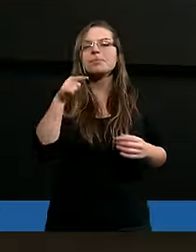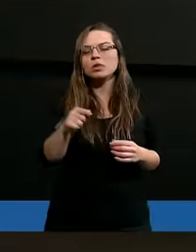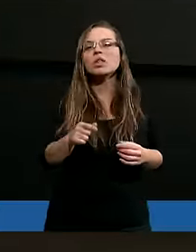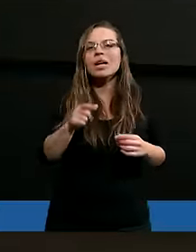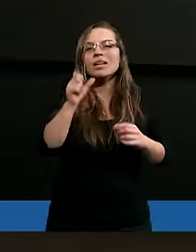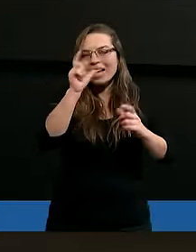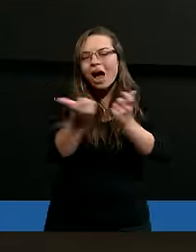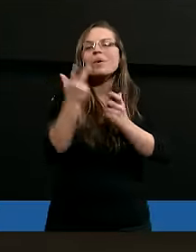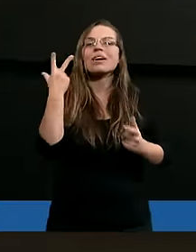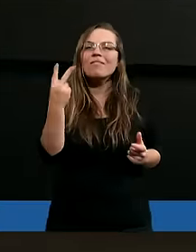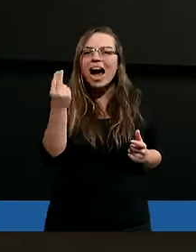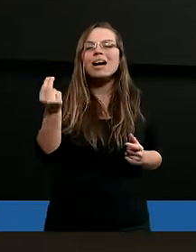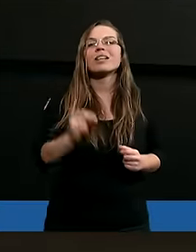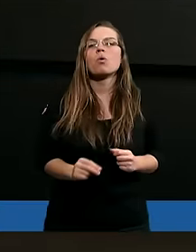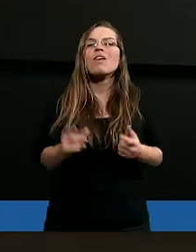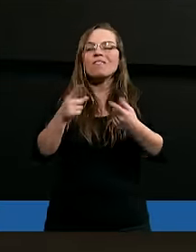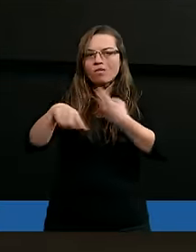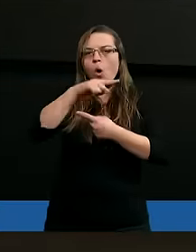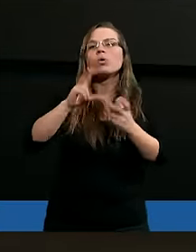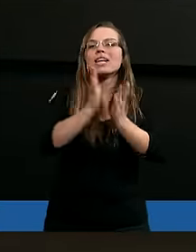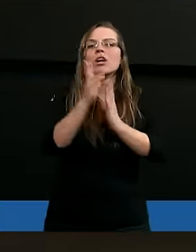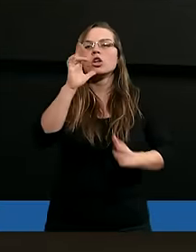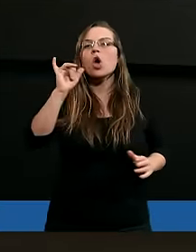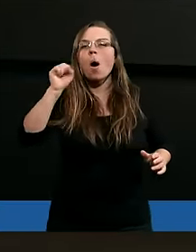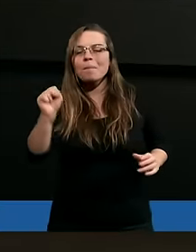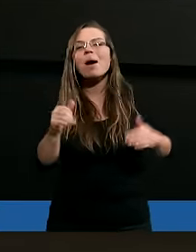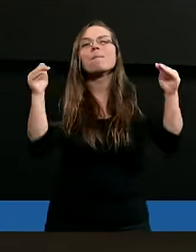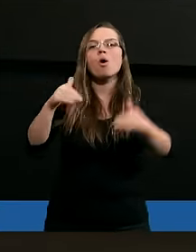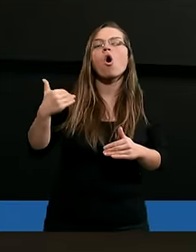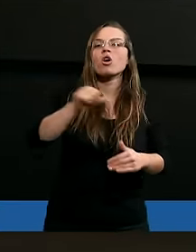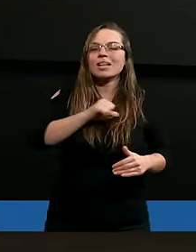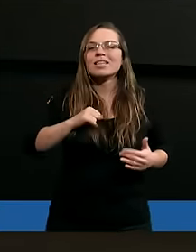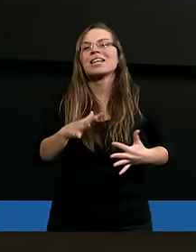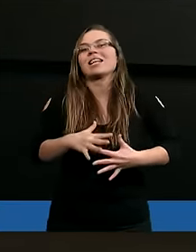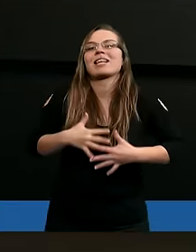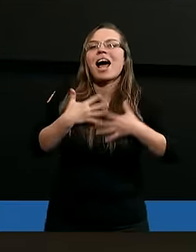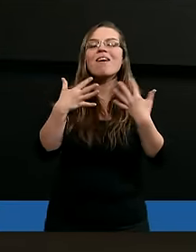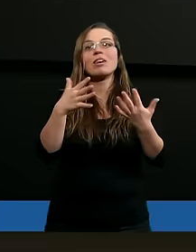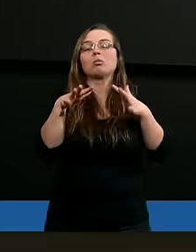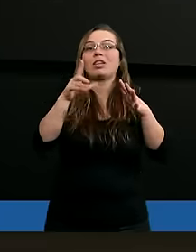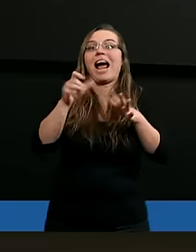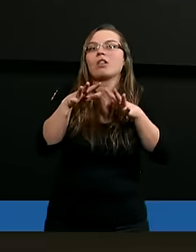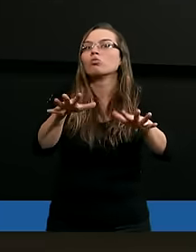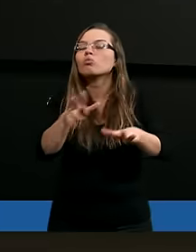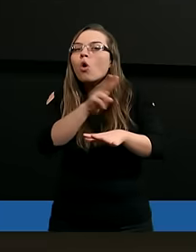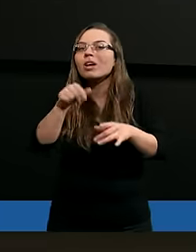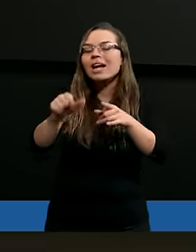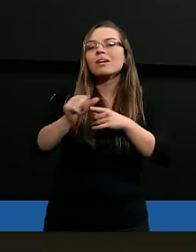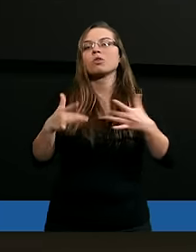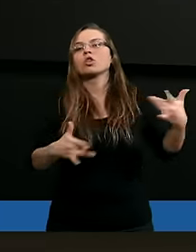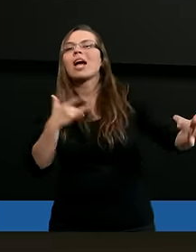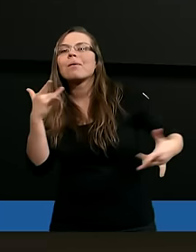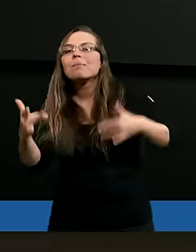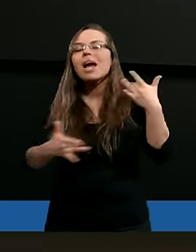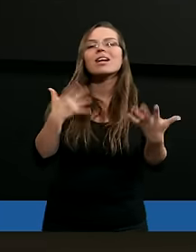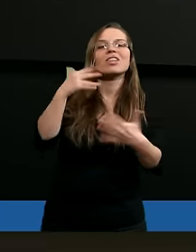cały kwartał wokół Księgi Hioba może się zdawać trochę dużo. To